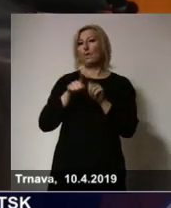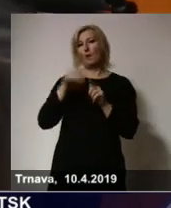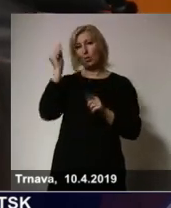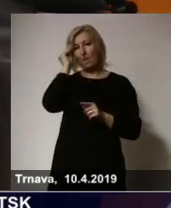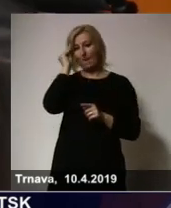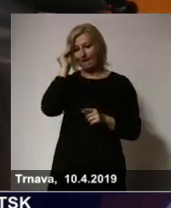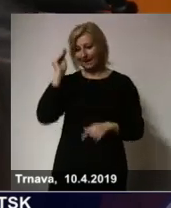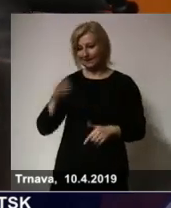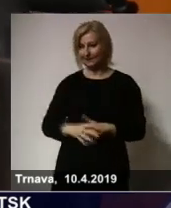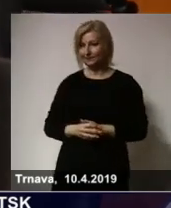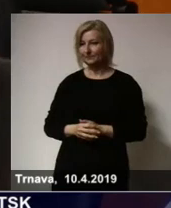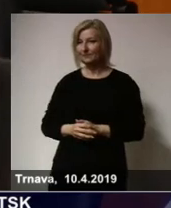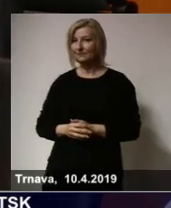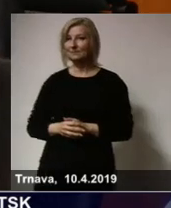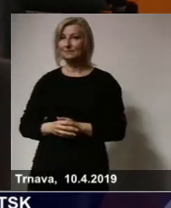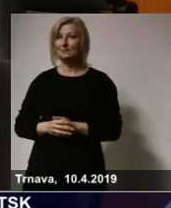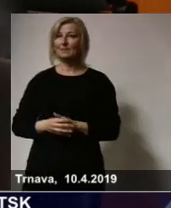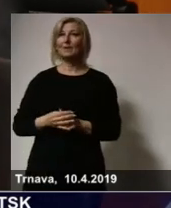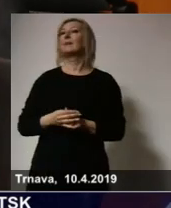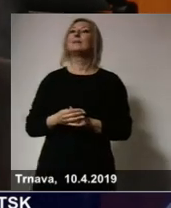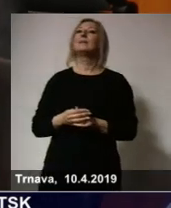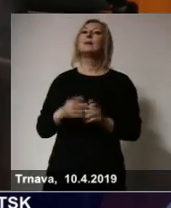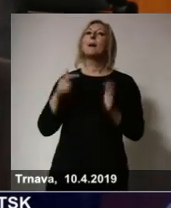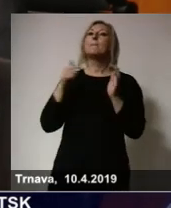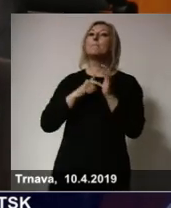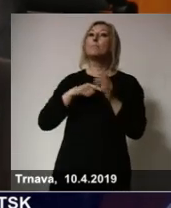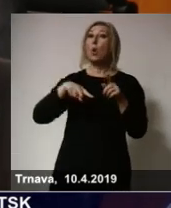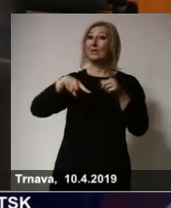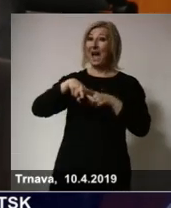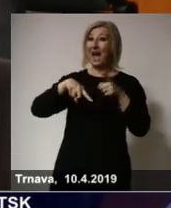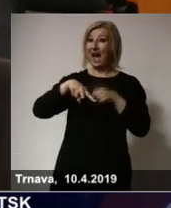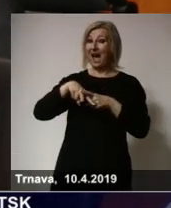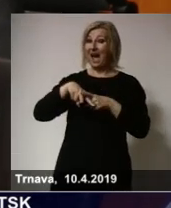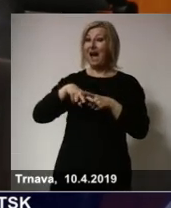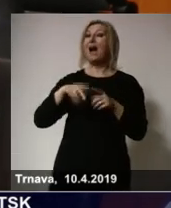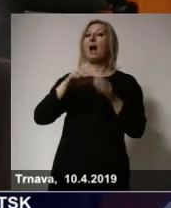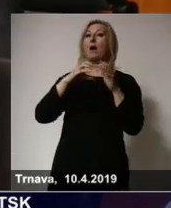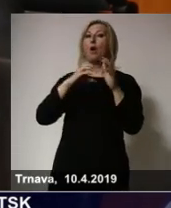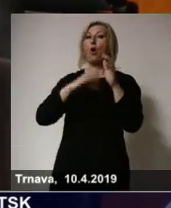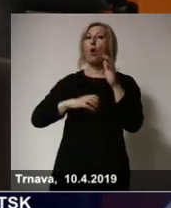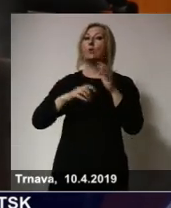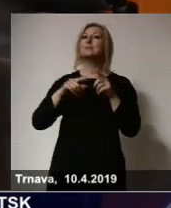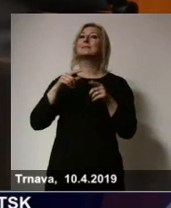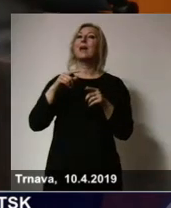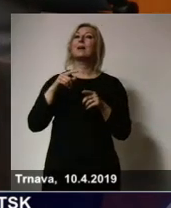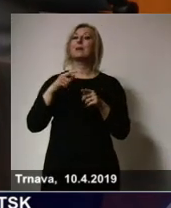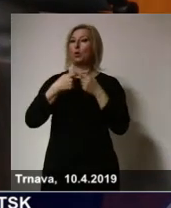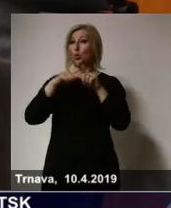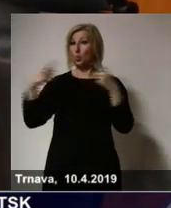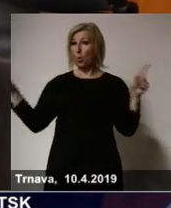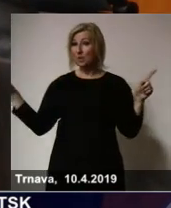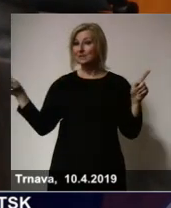Takže pre bod číslo AA, teda odsek číslo A v bode rôzne, bod